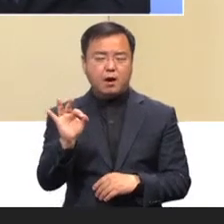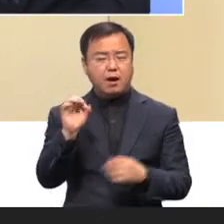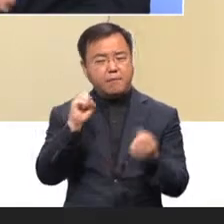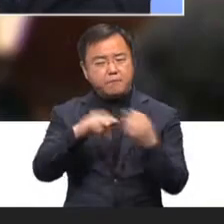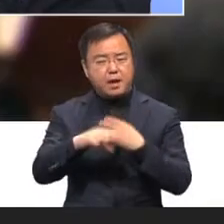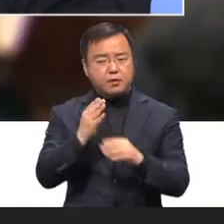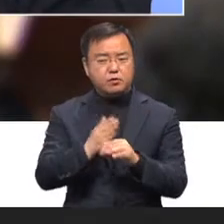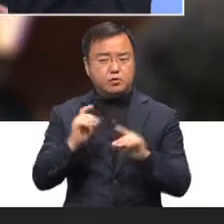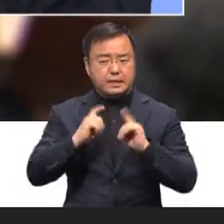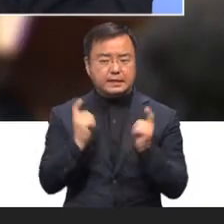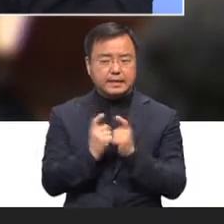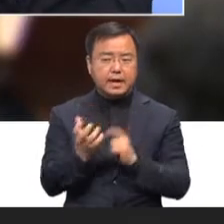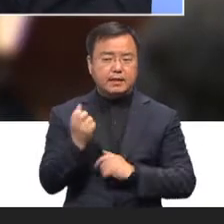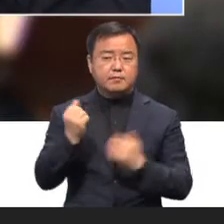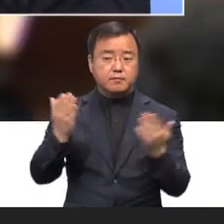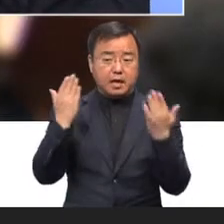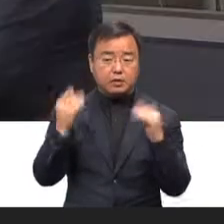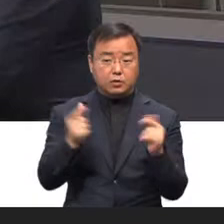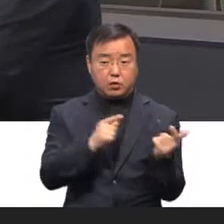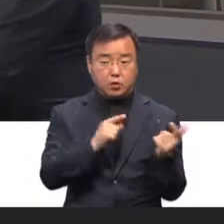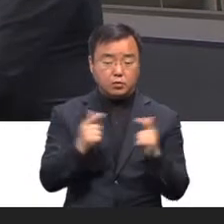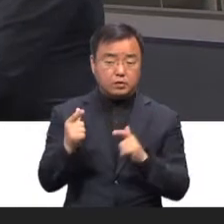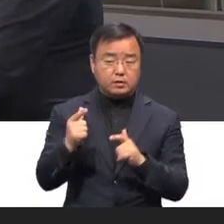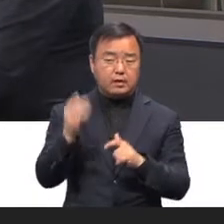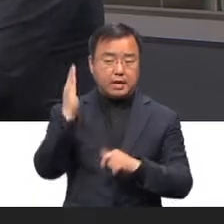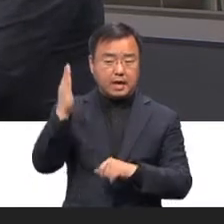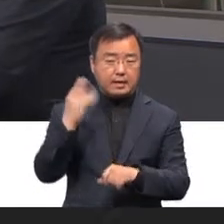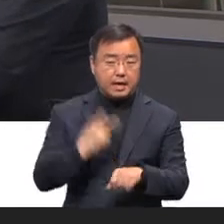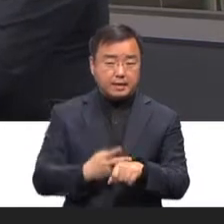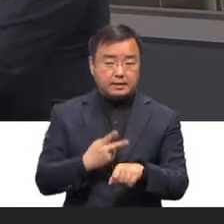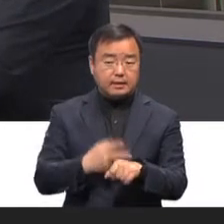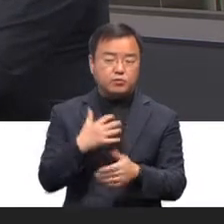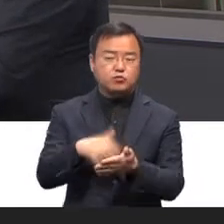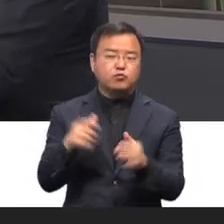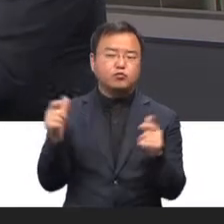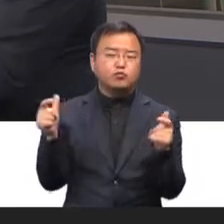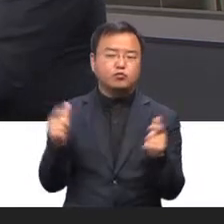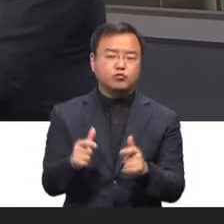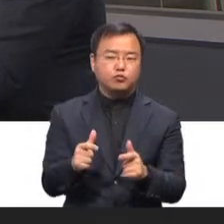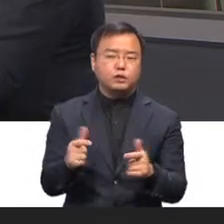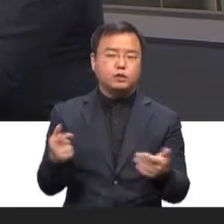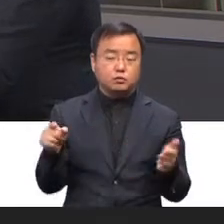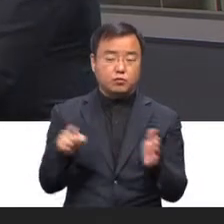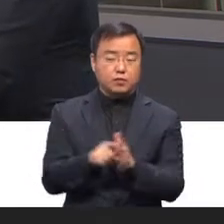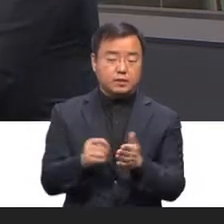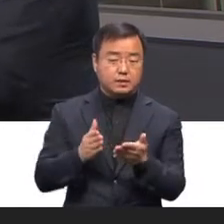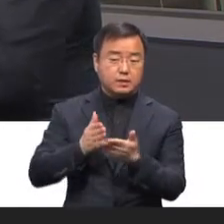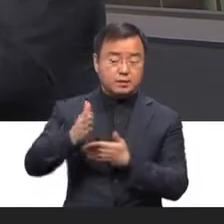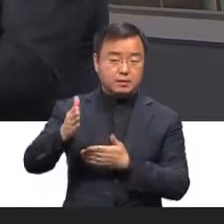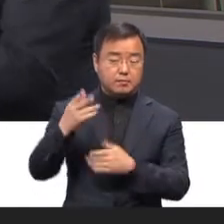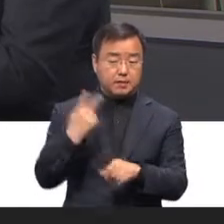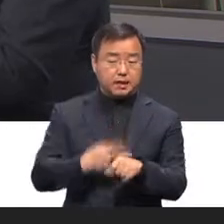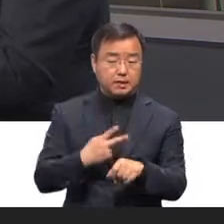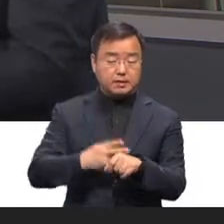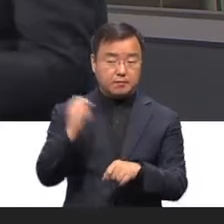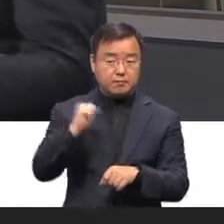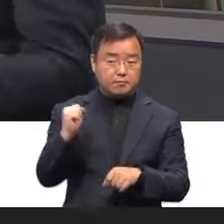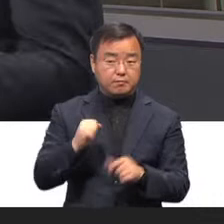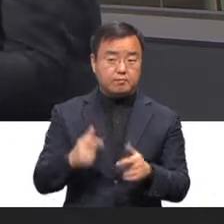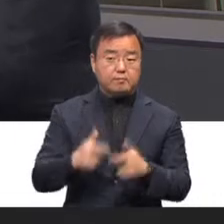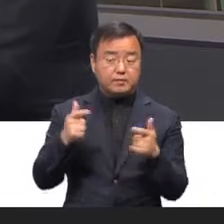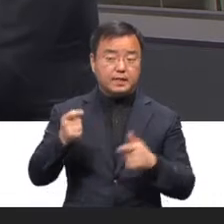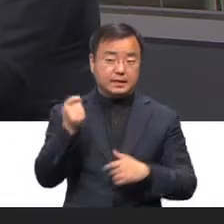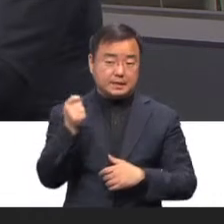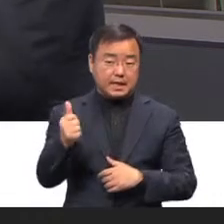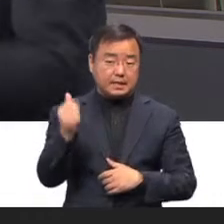살 때 같은 경우에는 교강사 중에 이제 강사들 좀 줄이기 위해서 어 전임강사 에 강 의 비율을 늘리고 또 소규모 강자들은